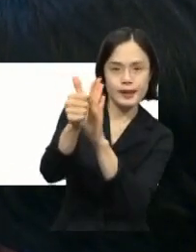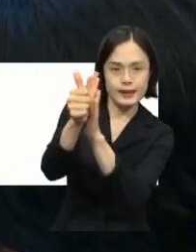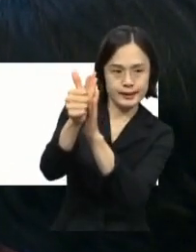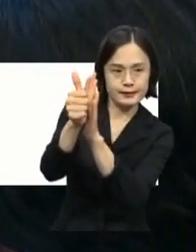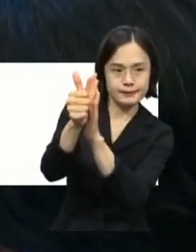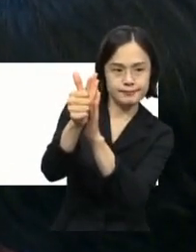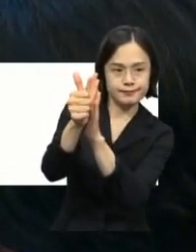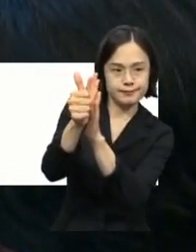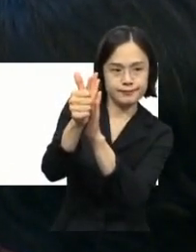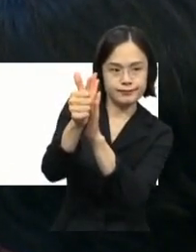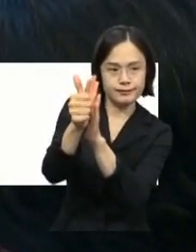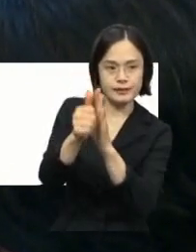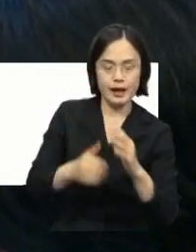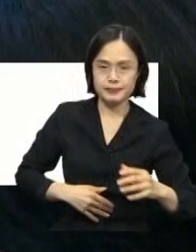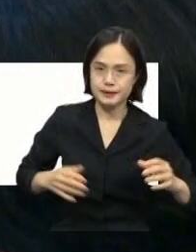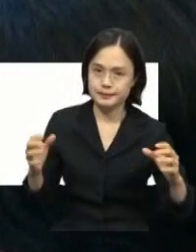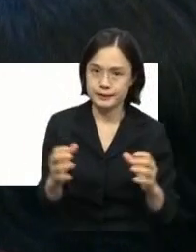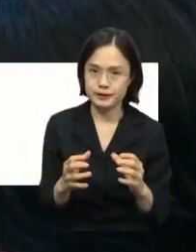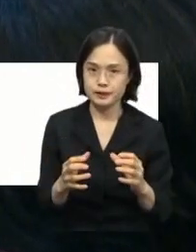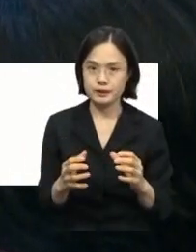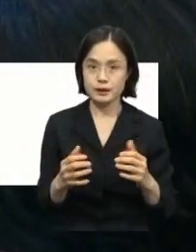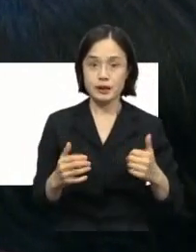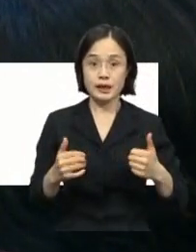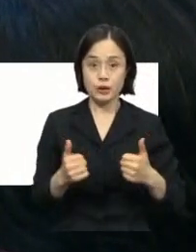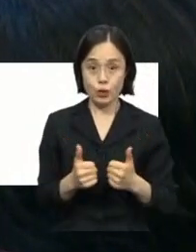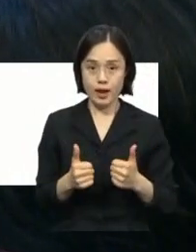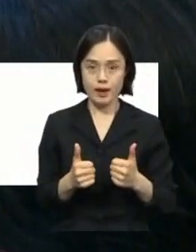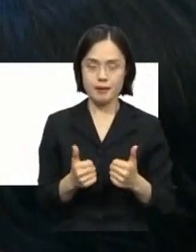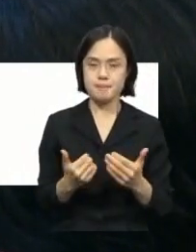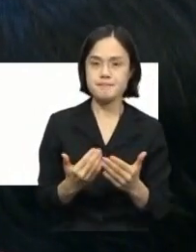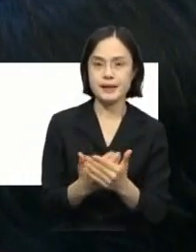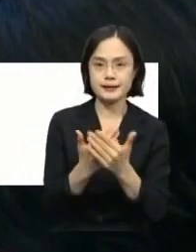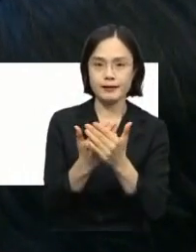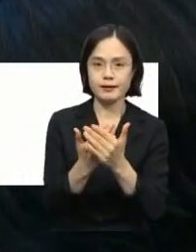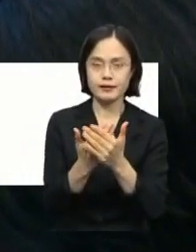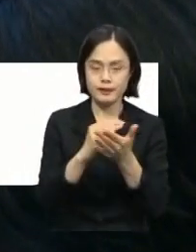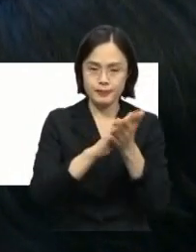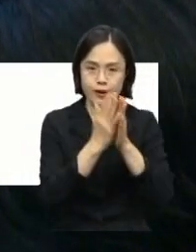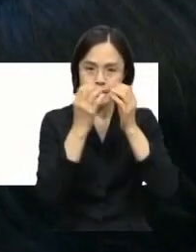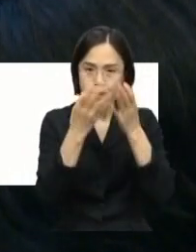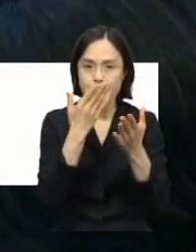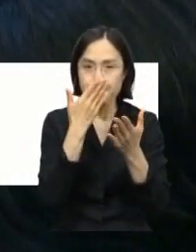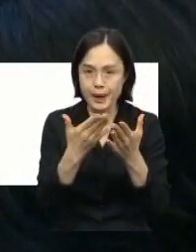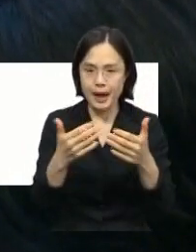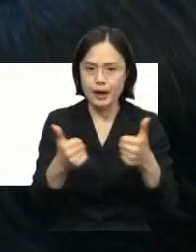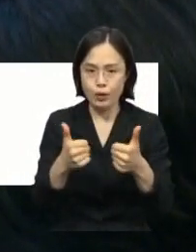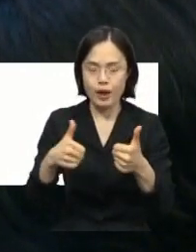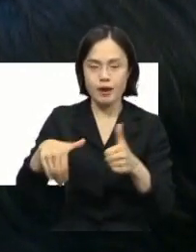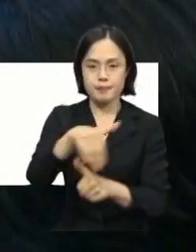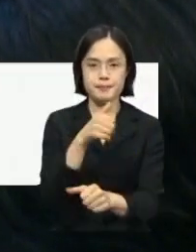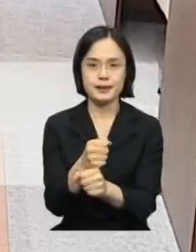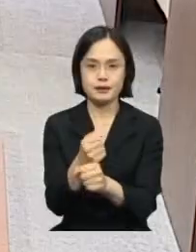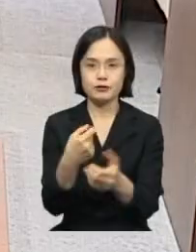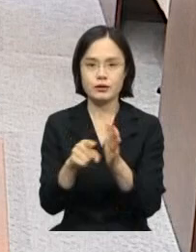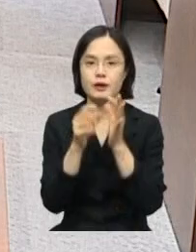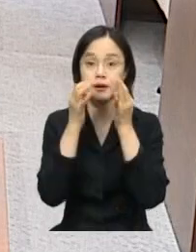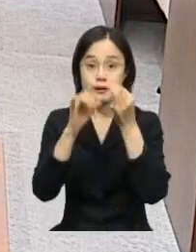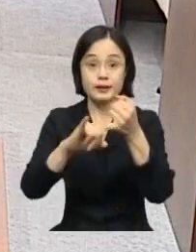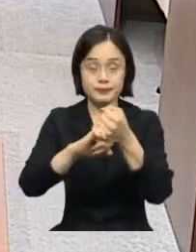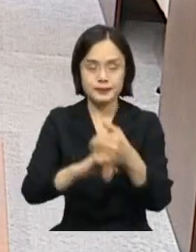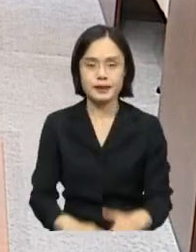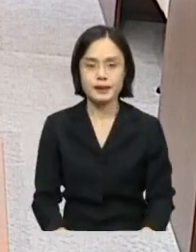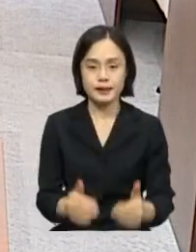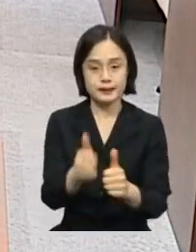의회가 좀 더 발전적이고 좀 변화 있는 그런 의회를 만들고자 노력하겠습니다